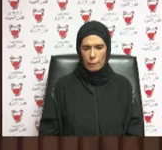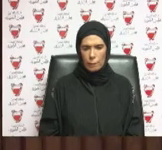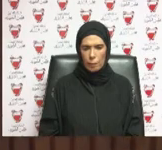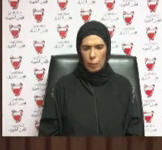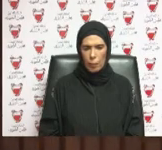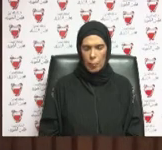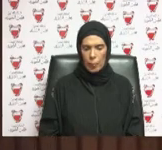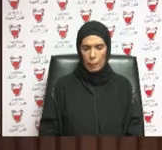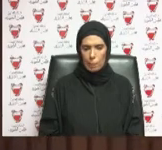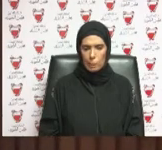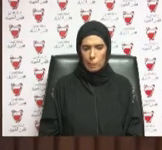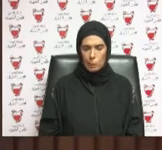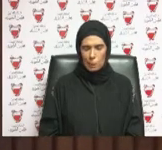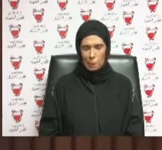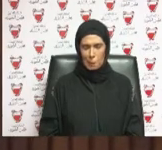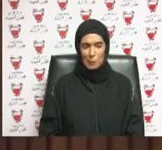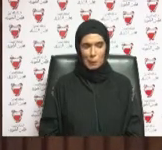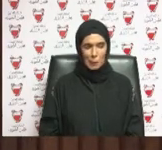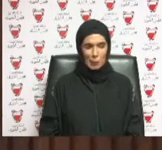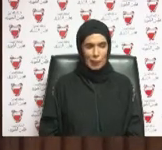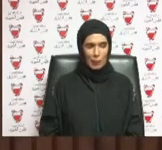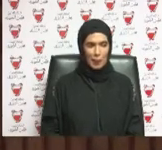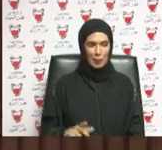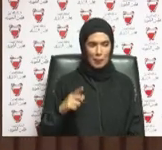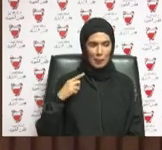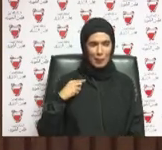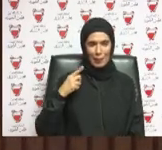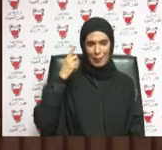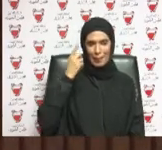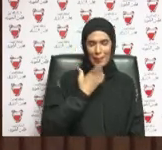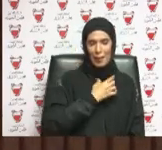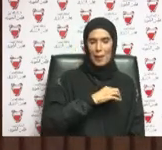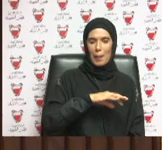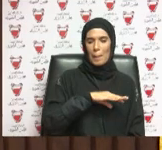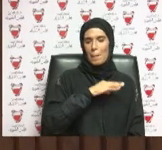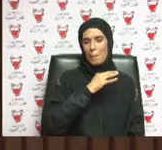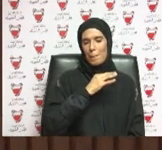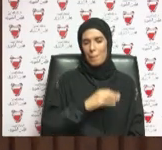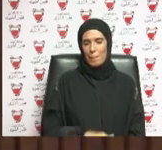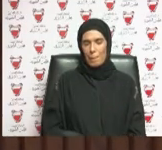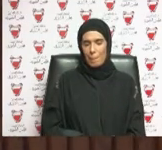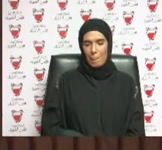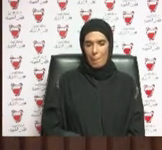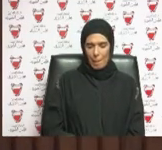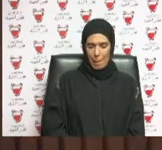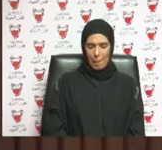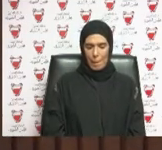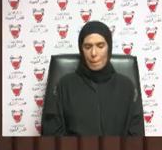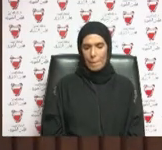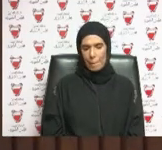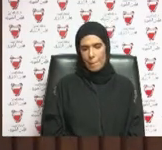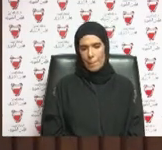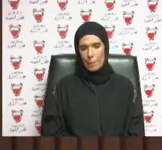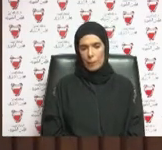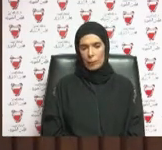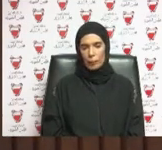شكرا معالي الرئيس. بسم الله الرحمن الرحيم. إن لله ما أخذ وله ما أعطى وكل شيء